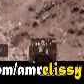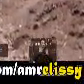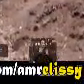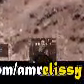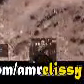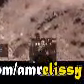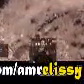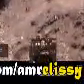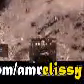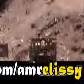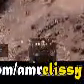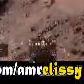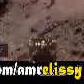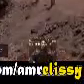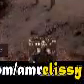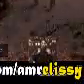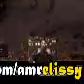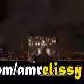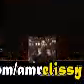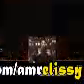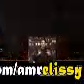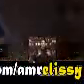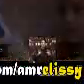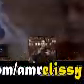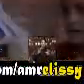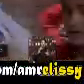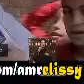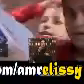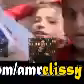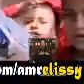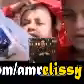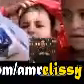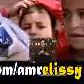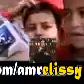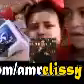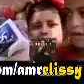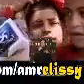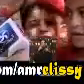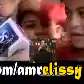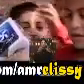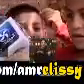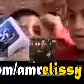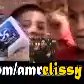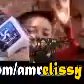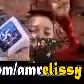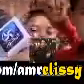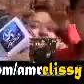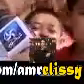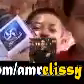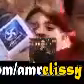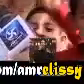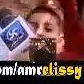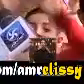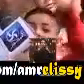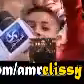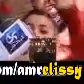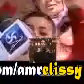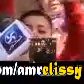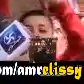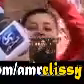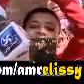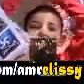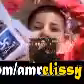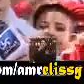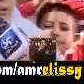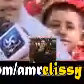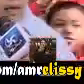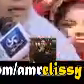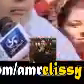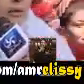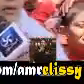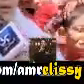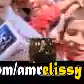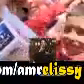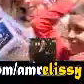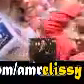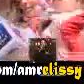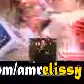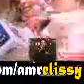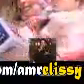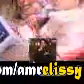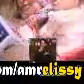وعايزين صرف صحي، يعني عايزين برضو يعني نعيش زي الناس اللي عايشين. يعني المياه فيها تلوث